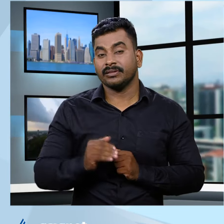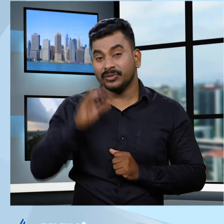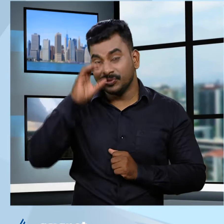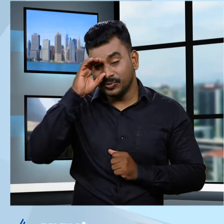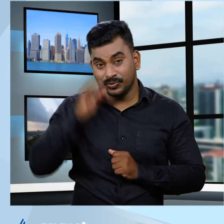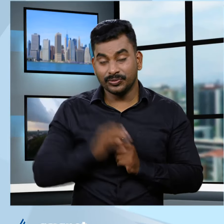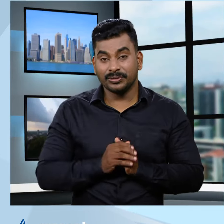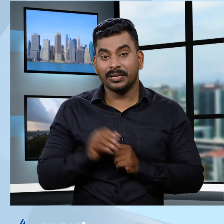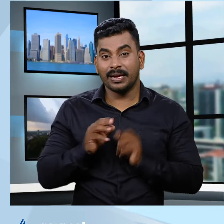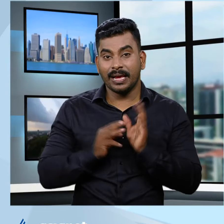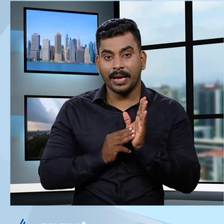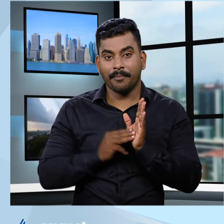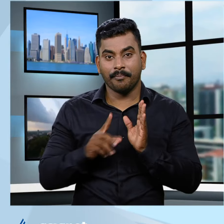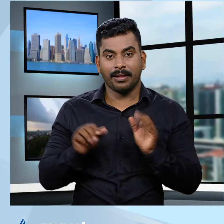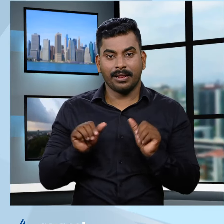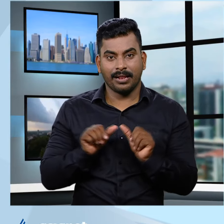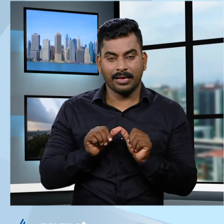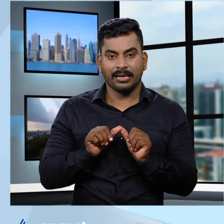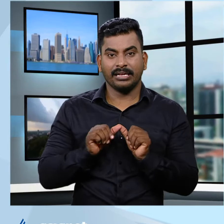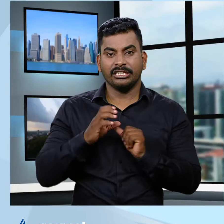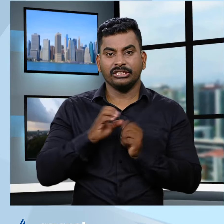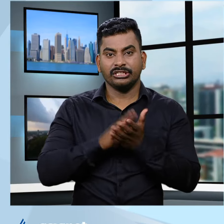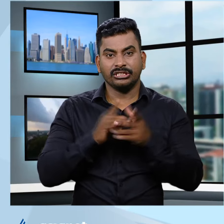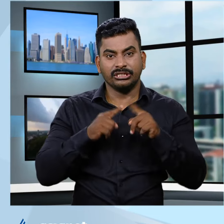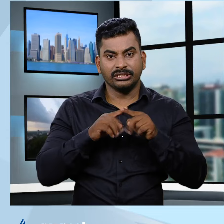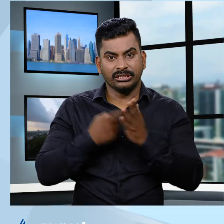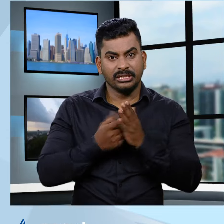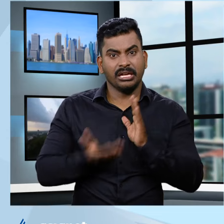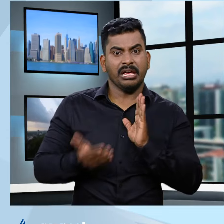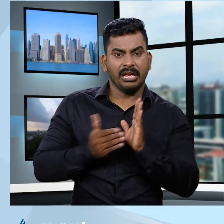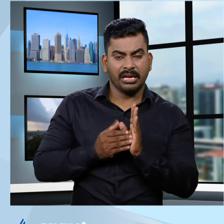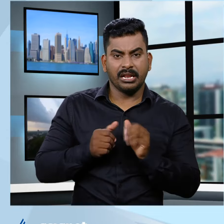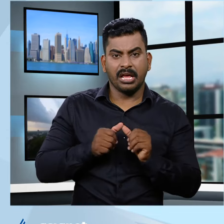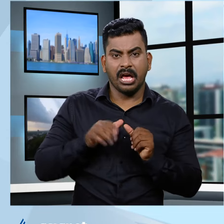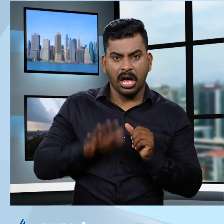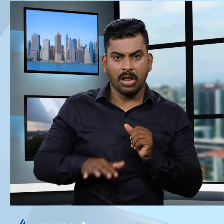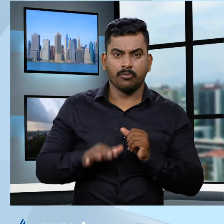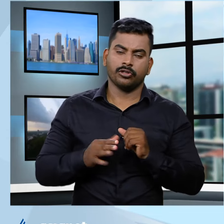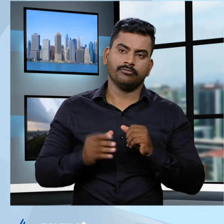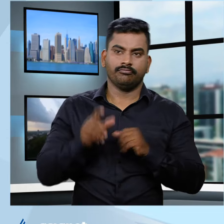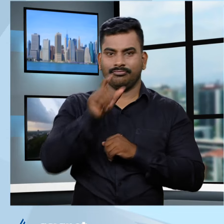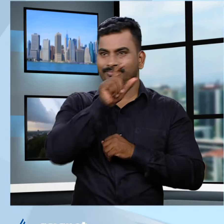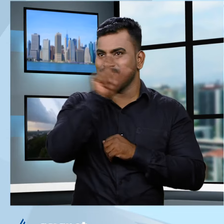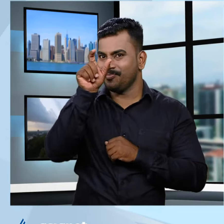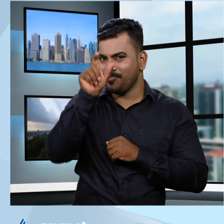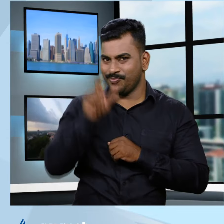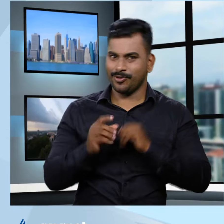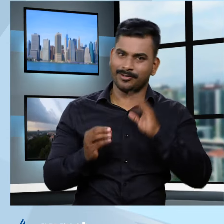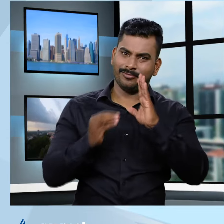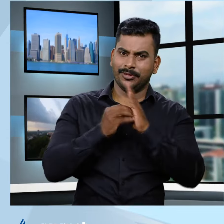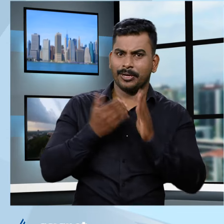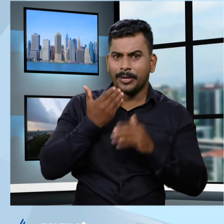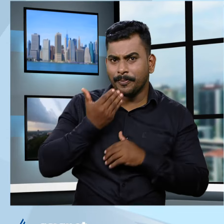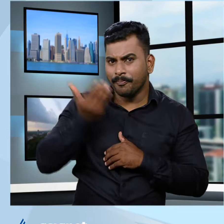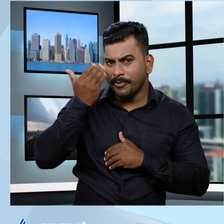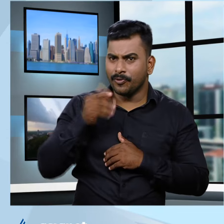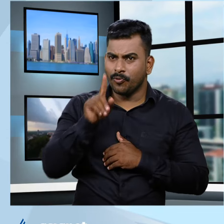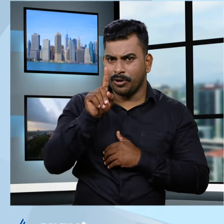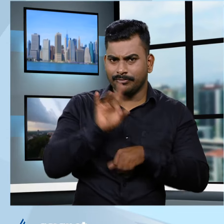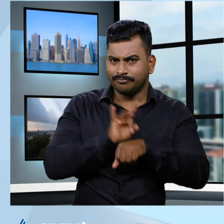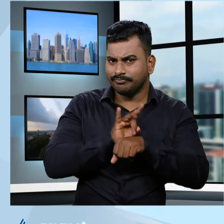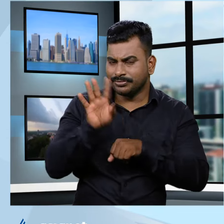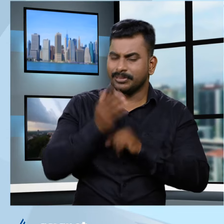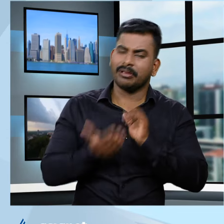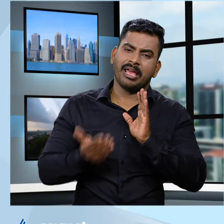പി പി ചിത്തരഞ്ജൻ എം എൽ എ, എം സത്യപാലൻ എന്നിവരെ വീണ്ടും സി പി എം ആലപ്പുഴ ജില്ലാ സെക്രട്ടേറിയറ്റിൽ ഉൾപ്പെടുത്തി. വിഭാഗീയതയെ തുടർന്ന് കഴിഞ്ഞ ജൂണിലാണ്